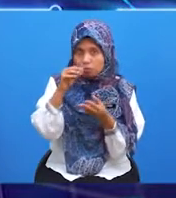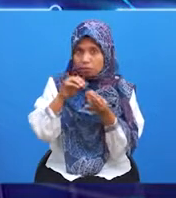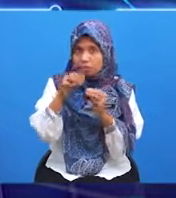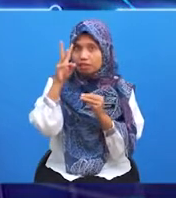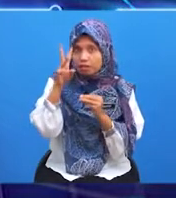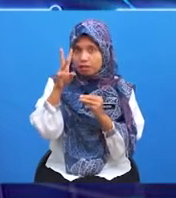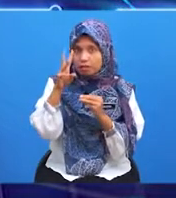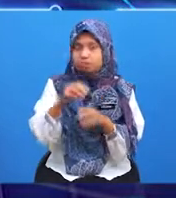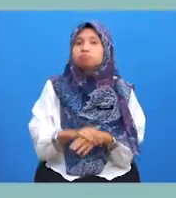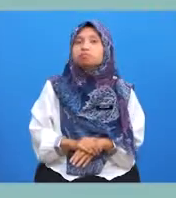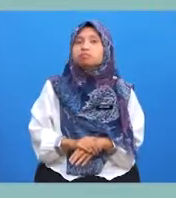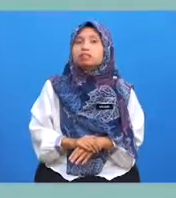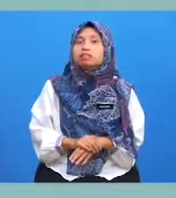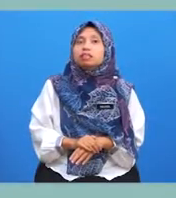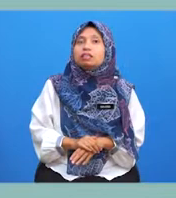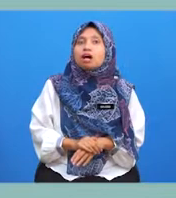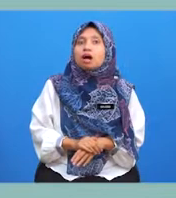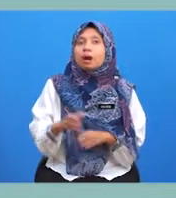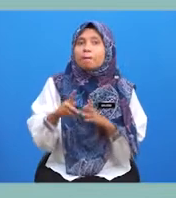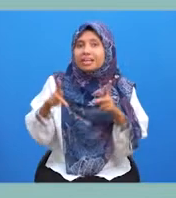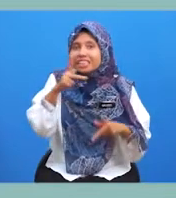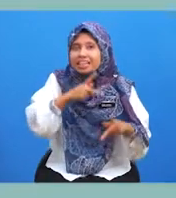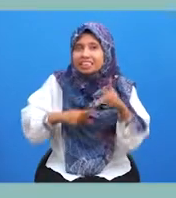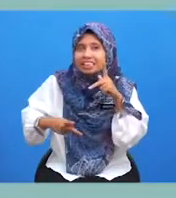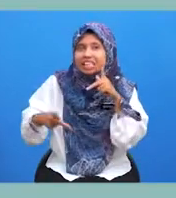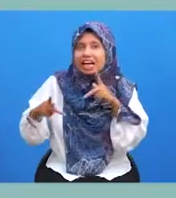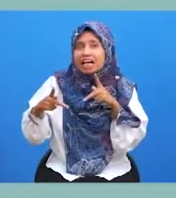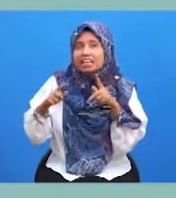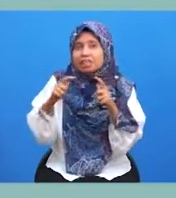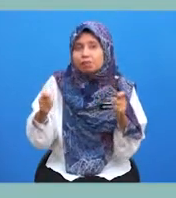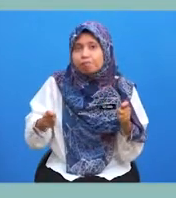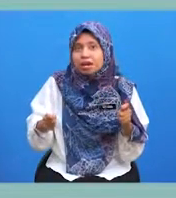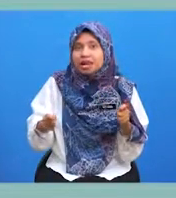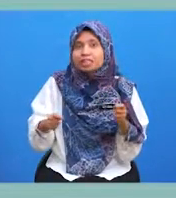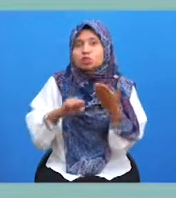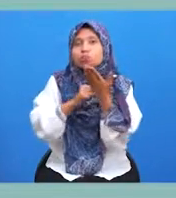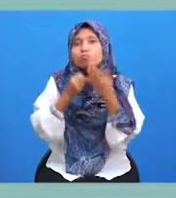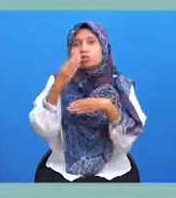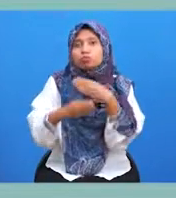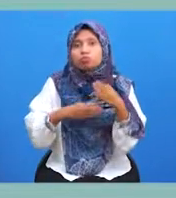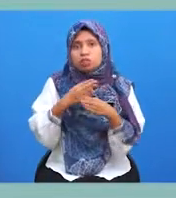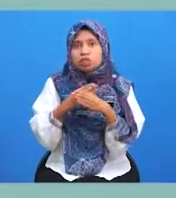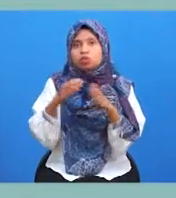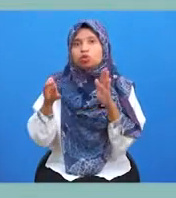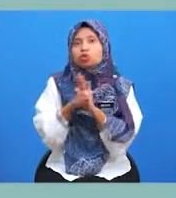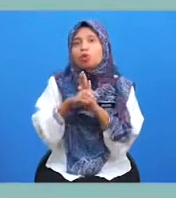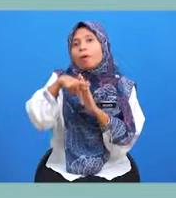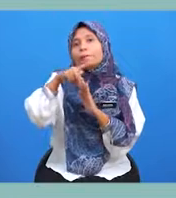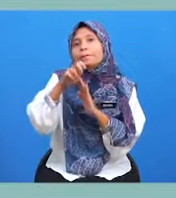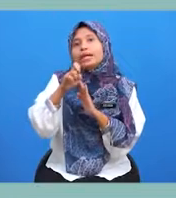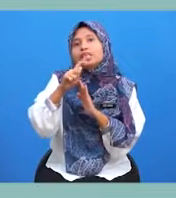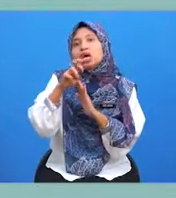pula ialah pengkajian lokasi sumber bumi seperti